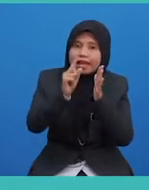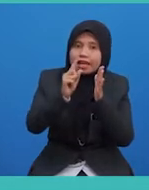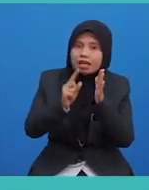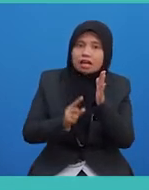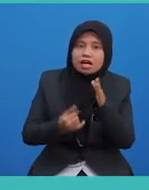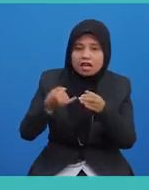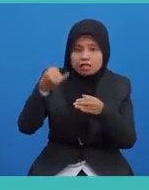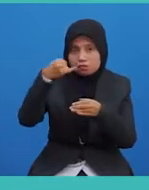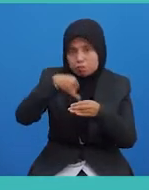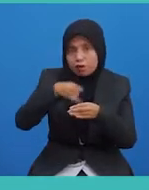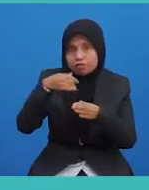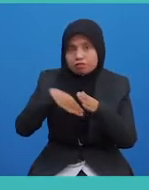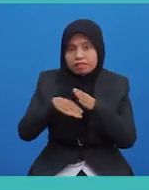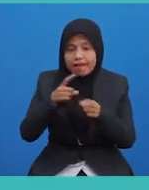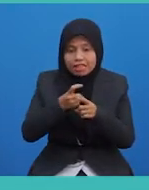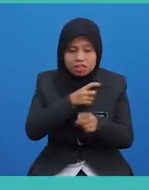Import dari Indonesia,